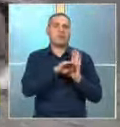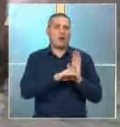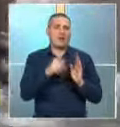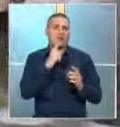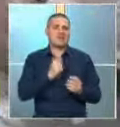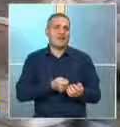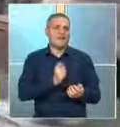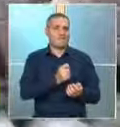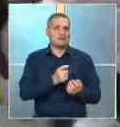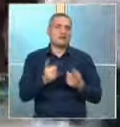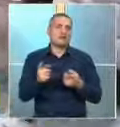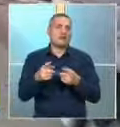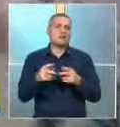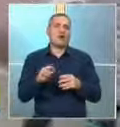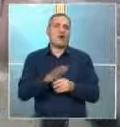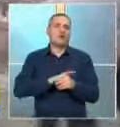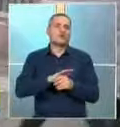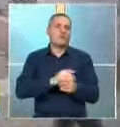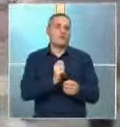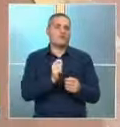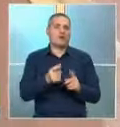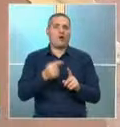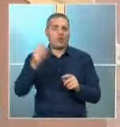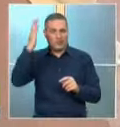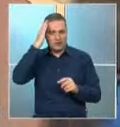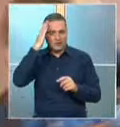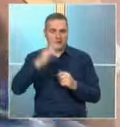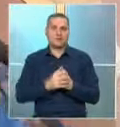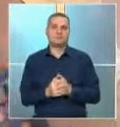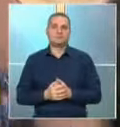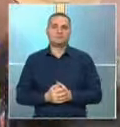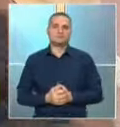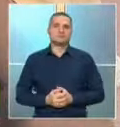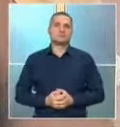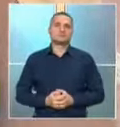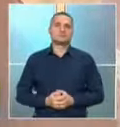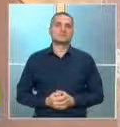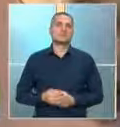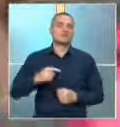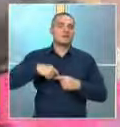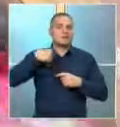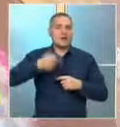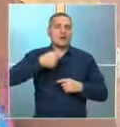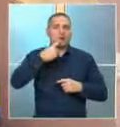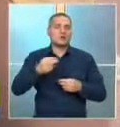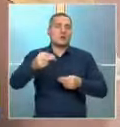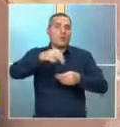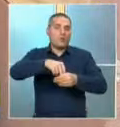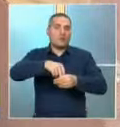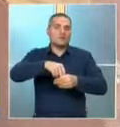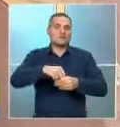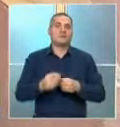пък разчитате основно на финансирането от държавата? Всяка година участваме,